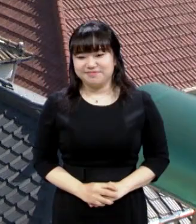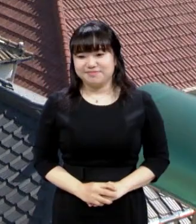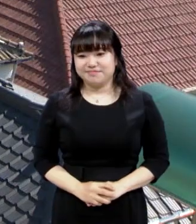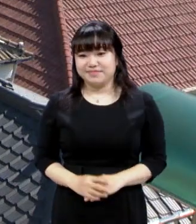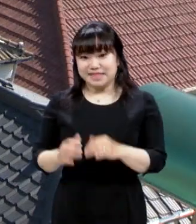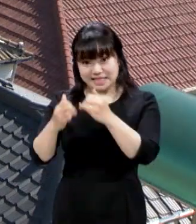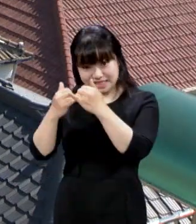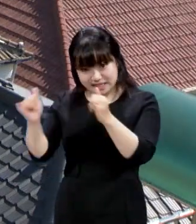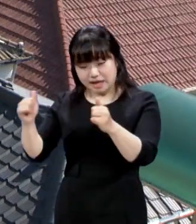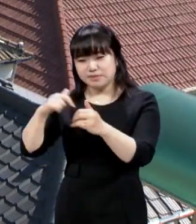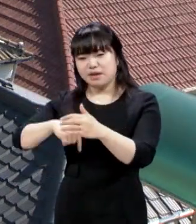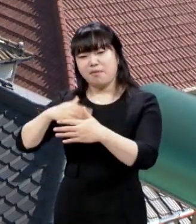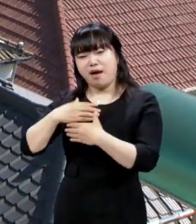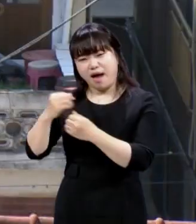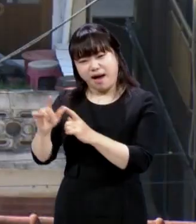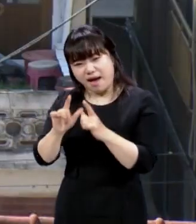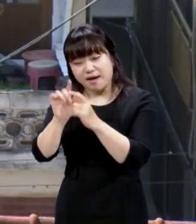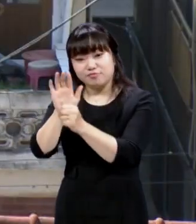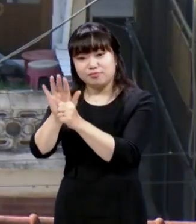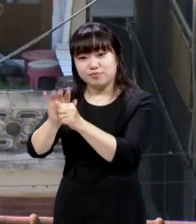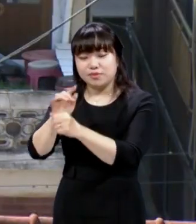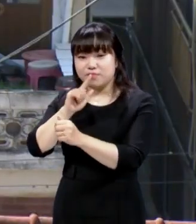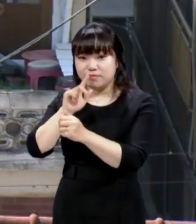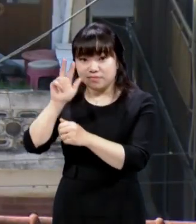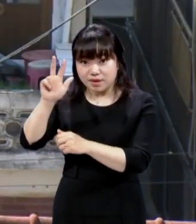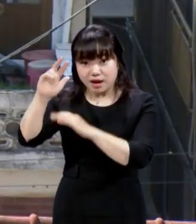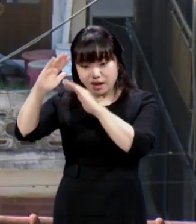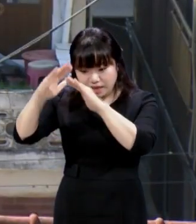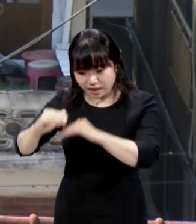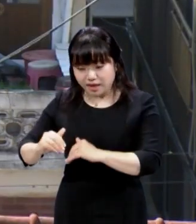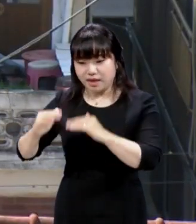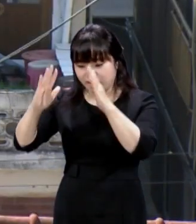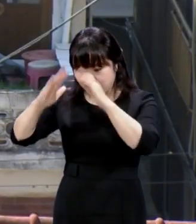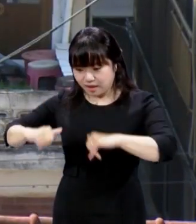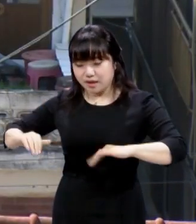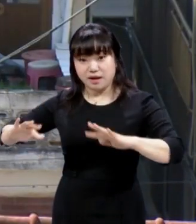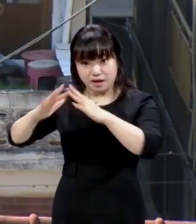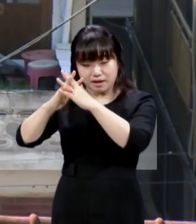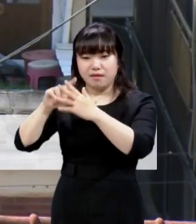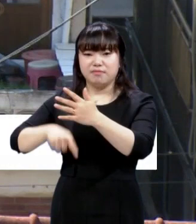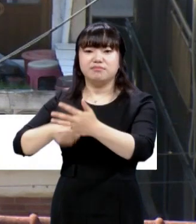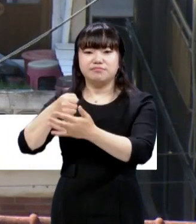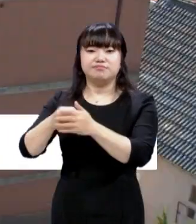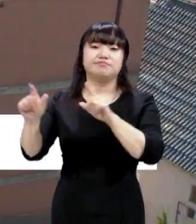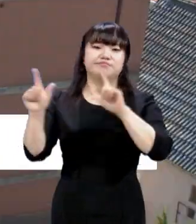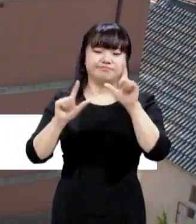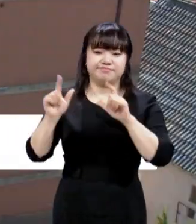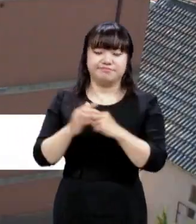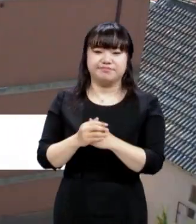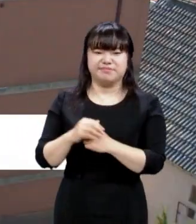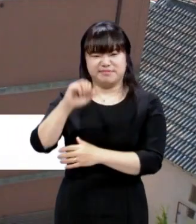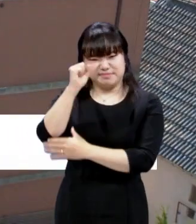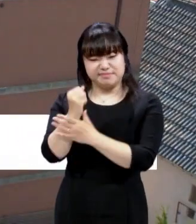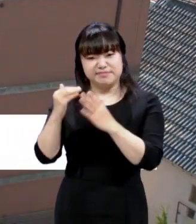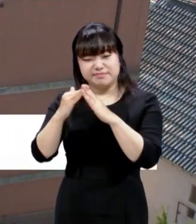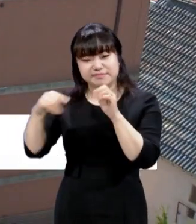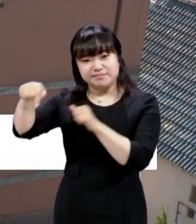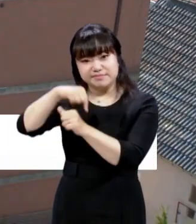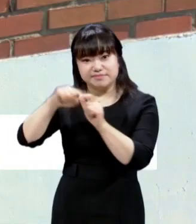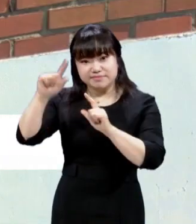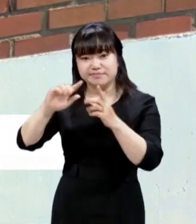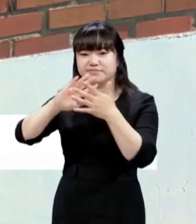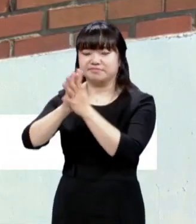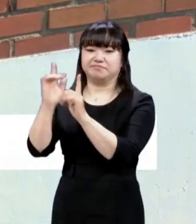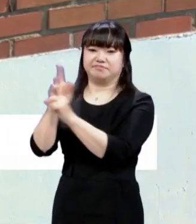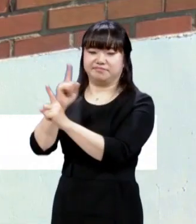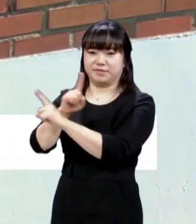주민의 안정된 삶을 위한 대표 공력으로 재건축과 재개발의 앞장선다는 가봅니다 낙후된 축 어 환경개선을 위해